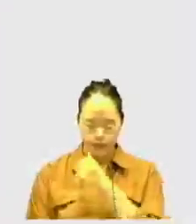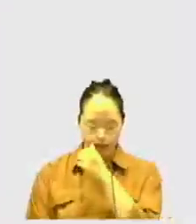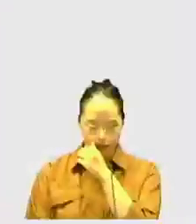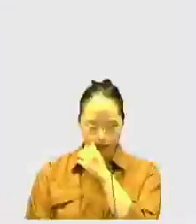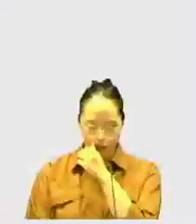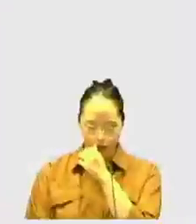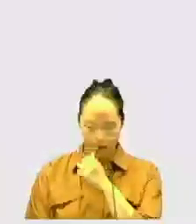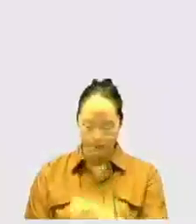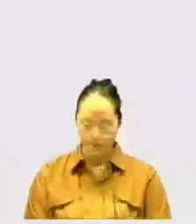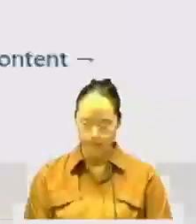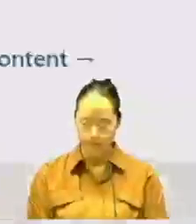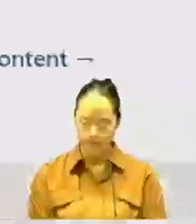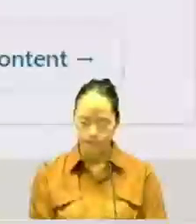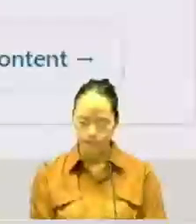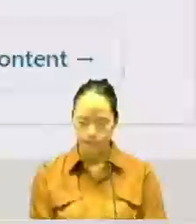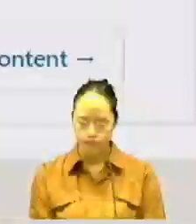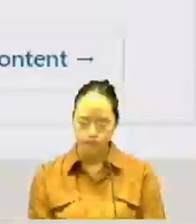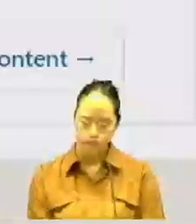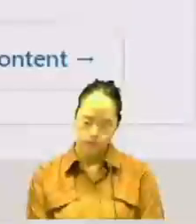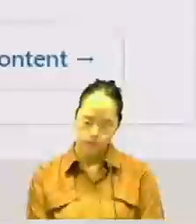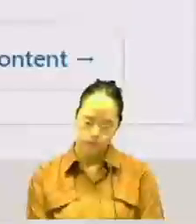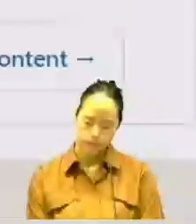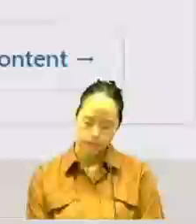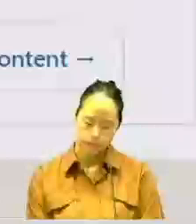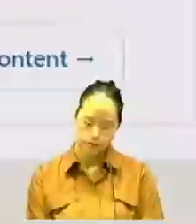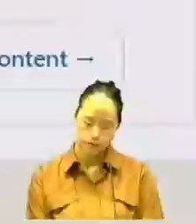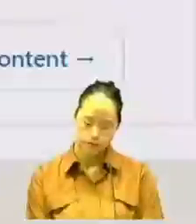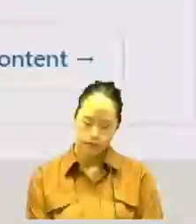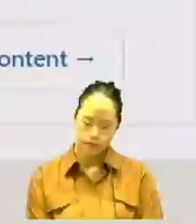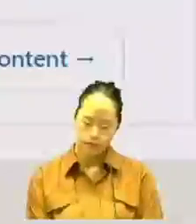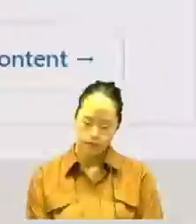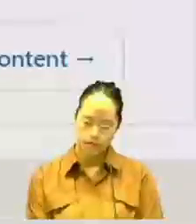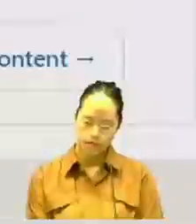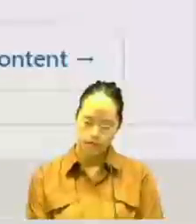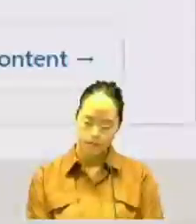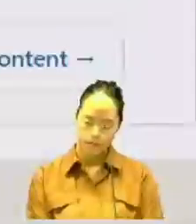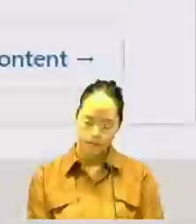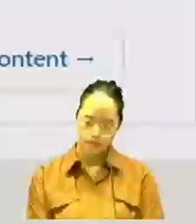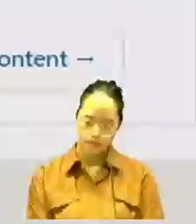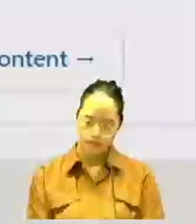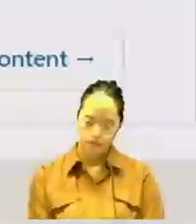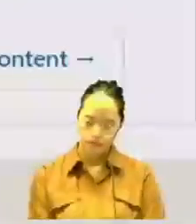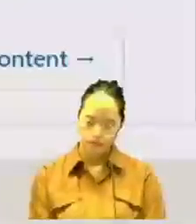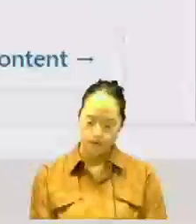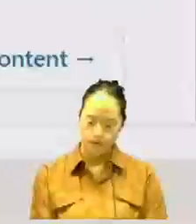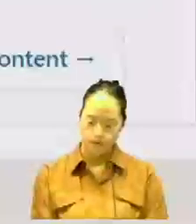之间记录完成的。那你认为居鲁士是哪年出生的呢？